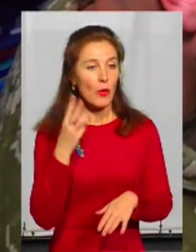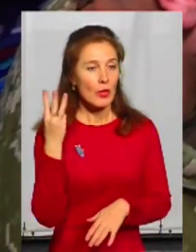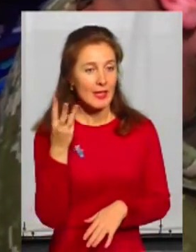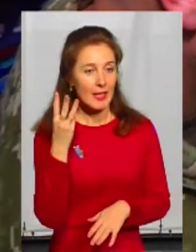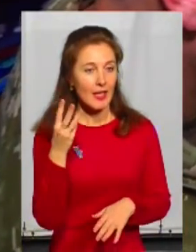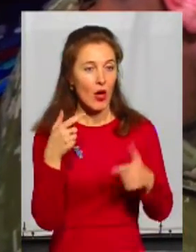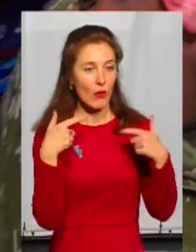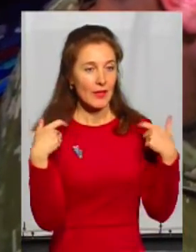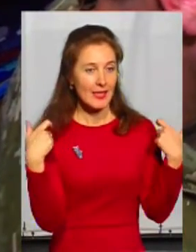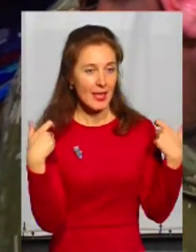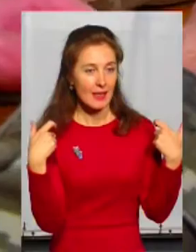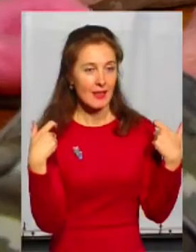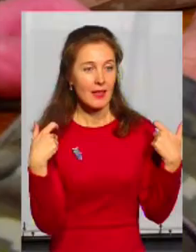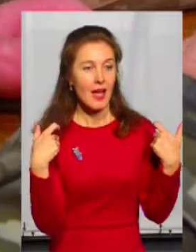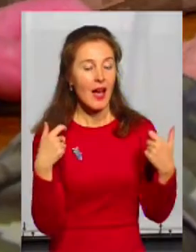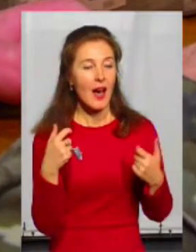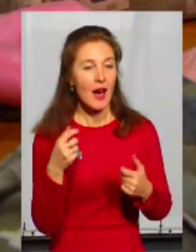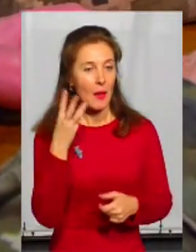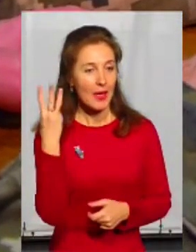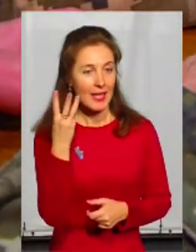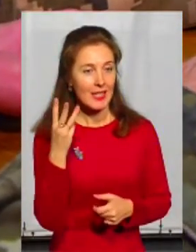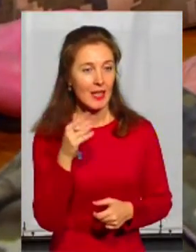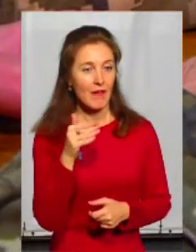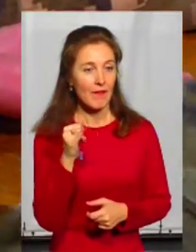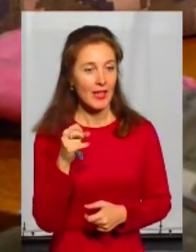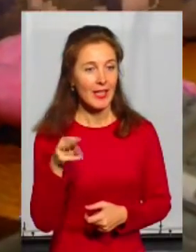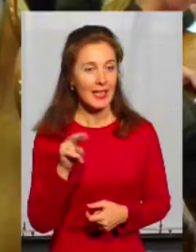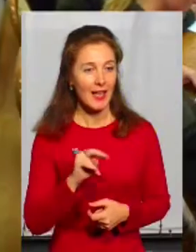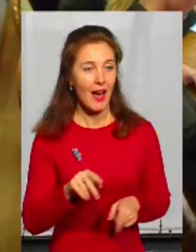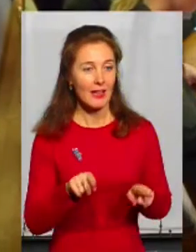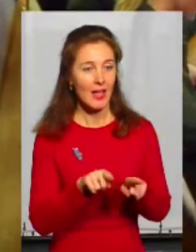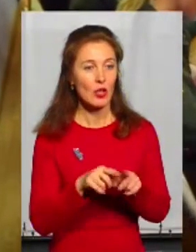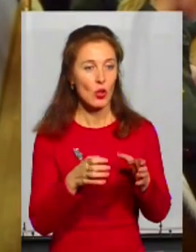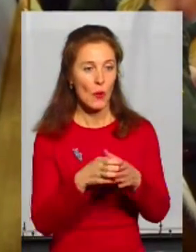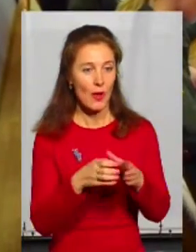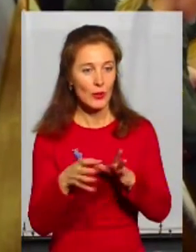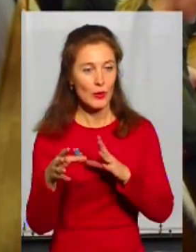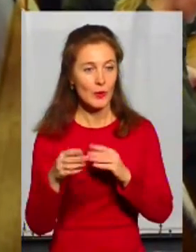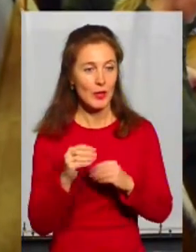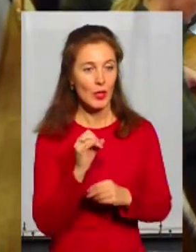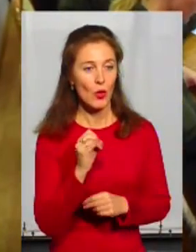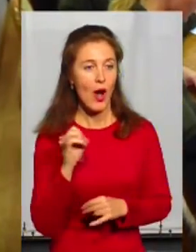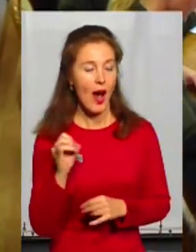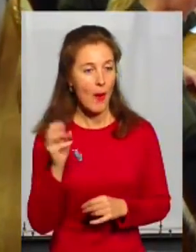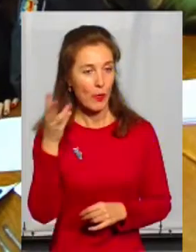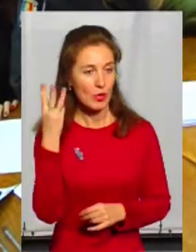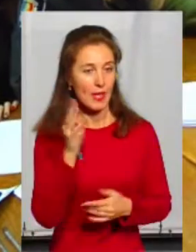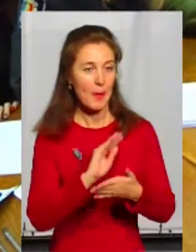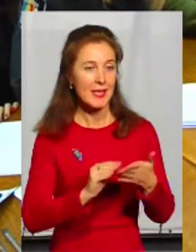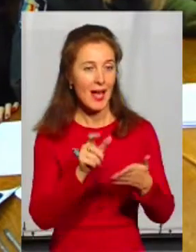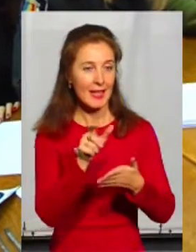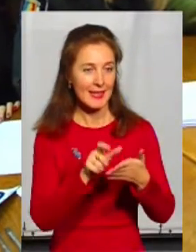пресофіцер військових частин Хмельницького гарнізону, Хмельницької філії «Центр пробації», а також команда суспільного ЮА «Поділля» писали диктант національної